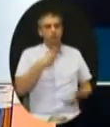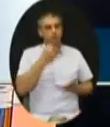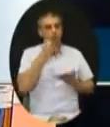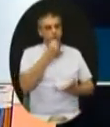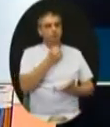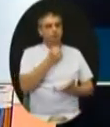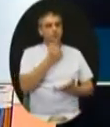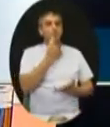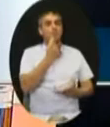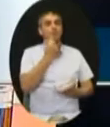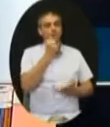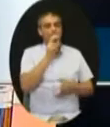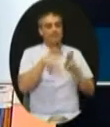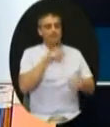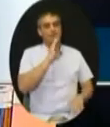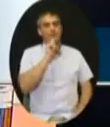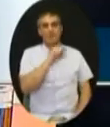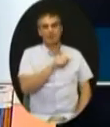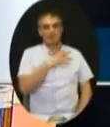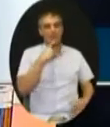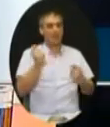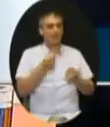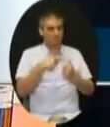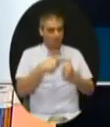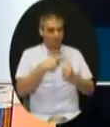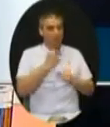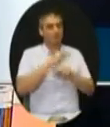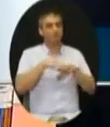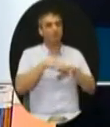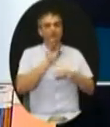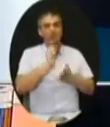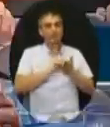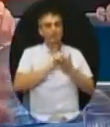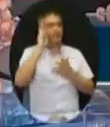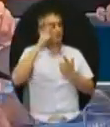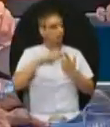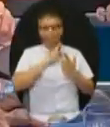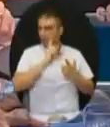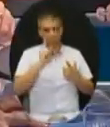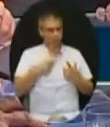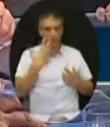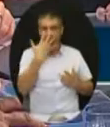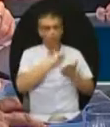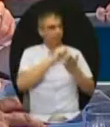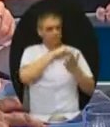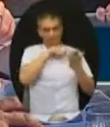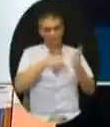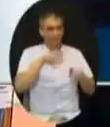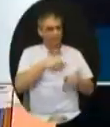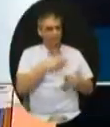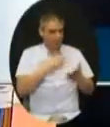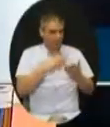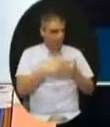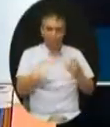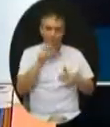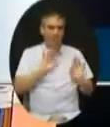משאבים לטיפול בבעיה הזאת, בהסברה, בעבודה מקצועית של משרד משרד החוץ, לא צריכים להיות 5 משרדים שמטפלים בזה, כי אז